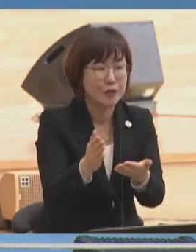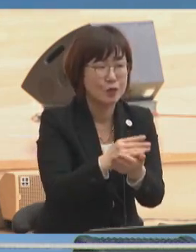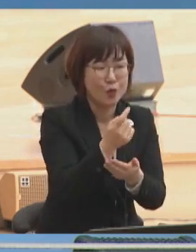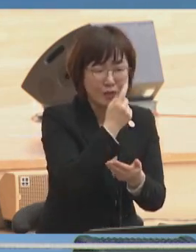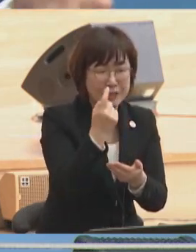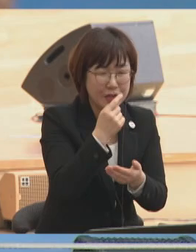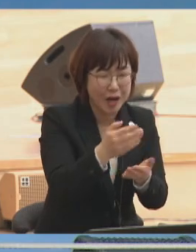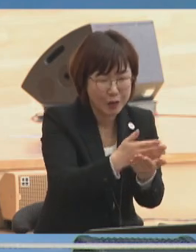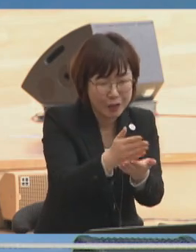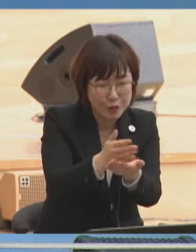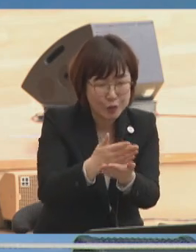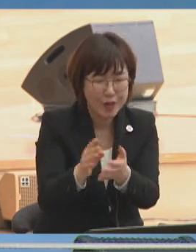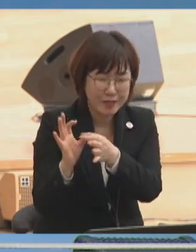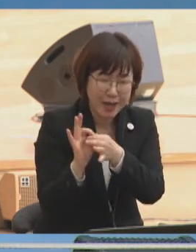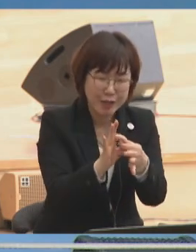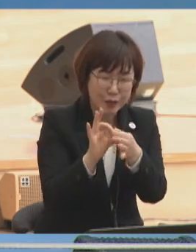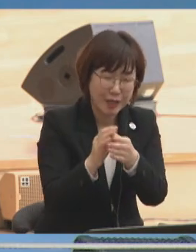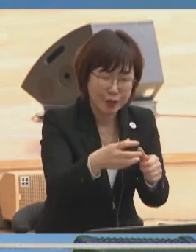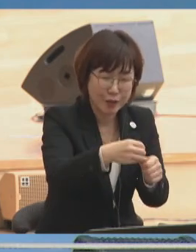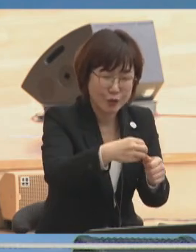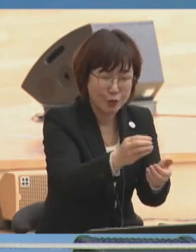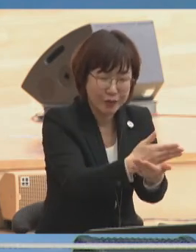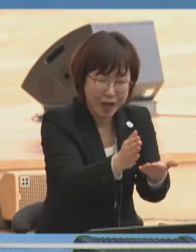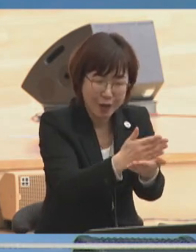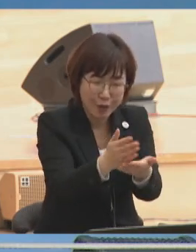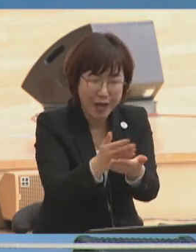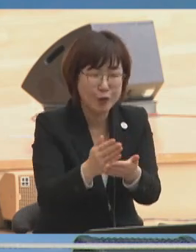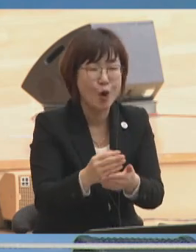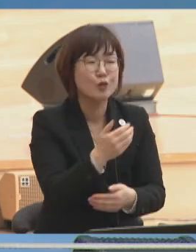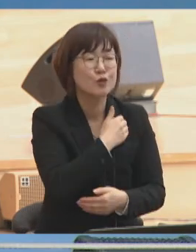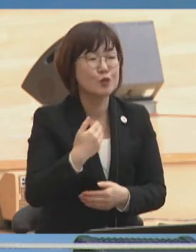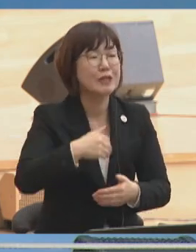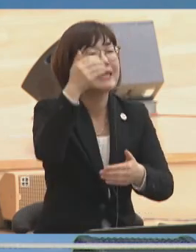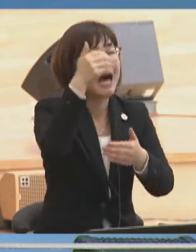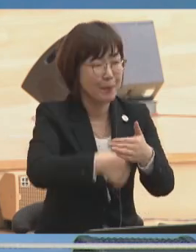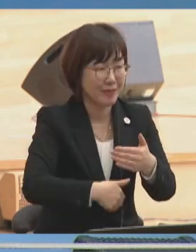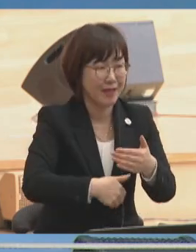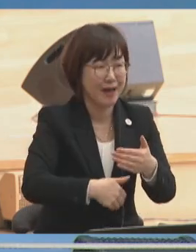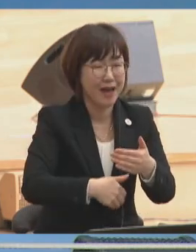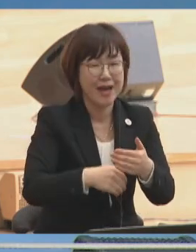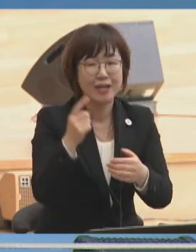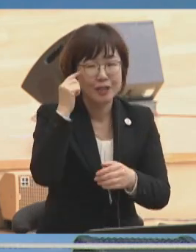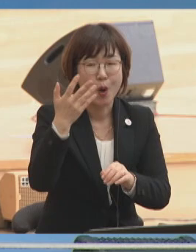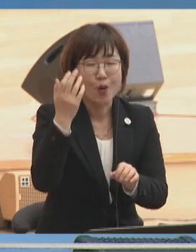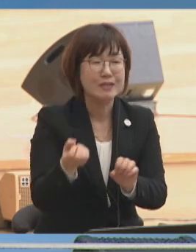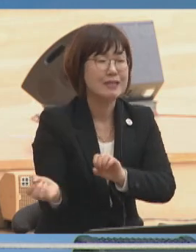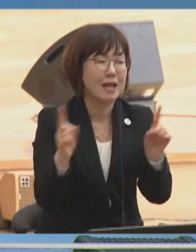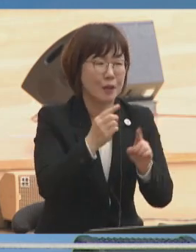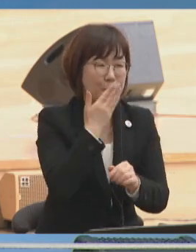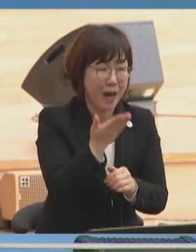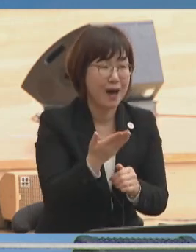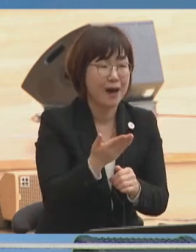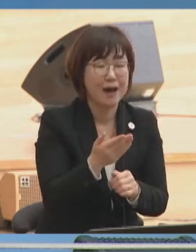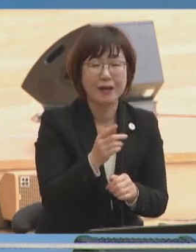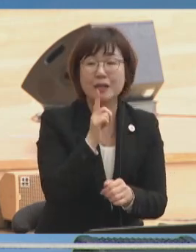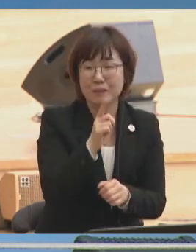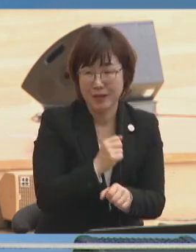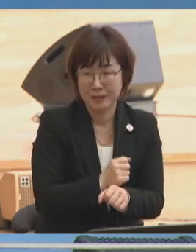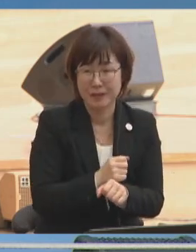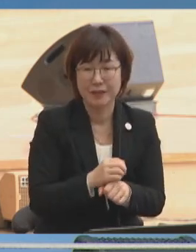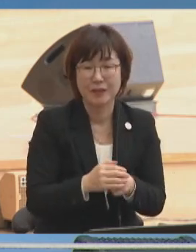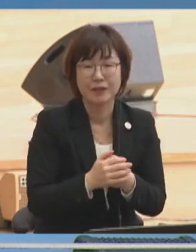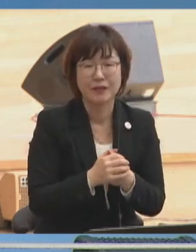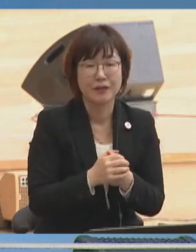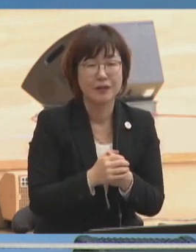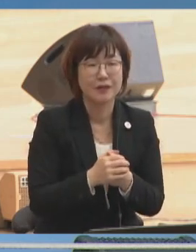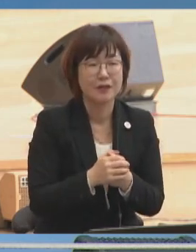아무리 떼주고 나눠줘도 충분히 남는다, 영혼을 살릴 수 있다, 누구든지 살릴 수 있다, 그